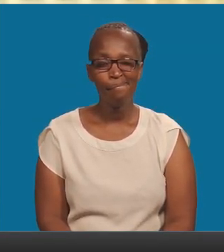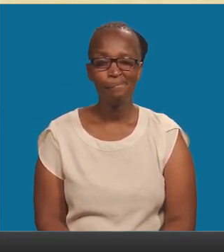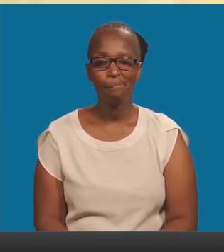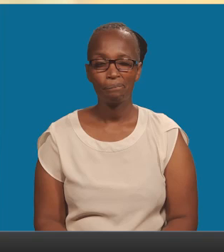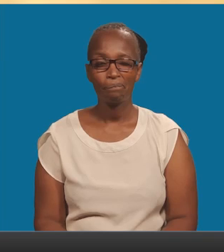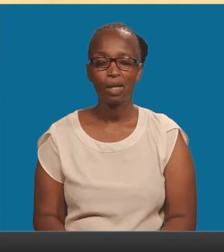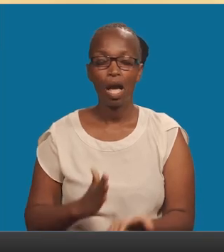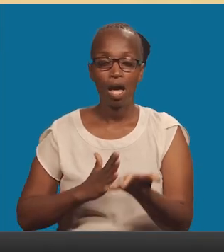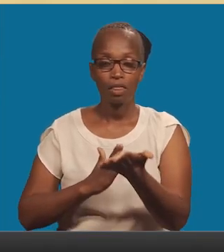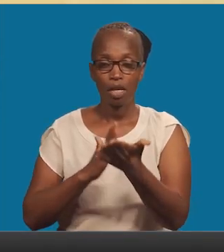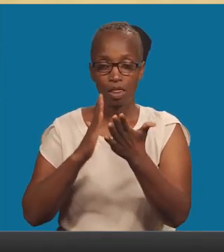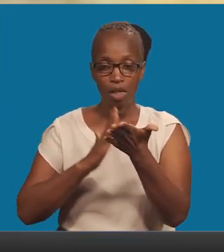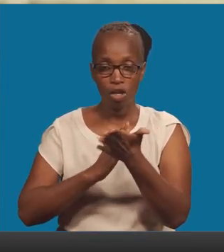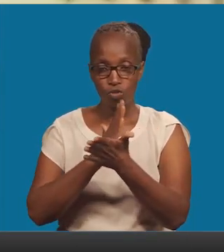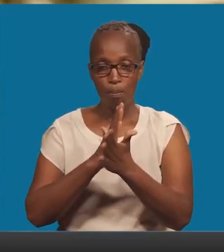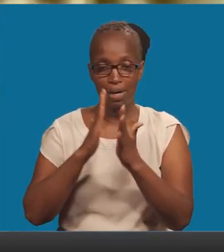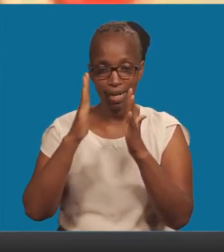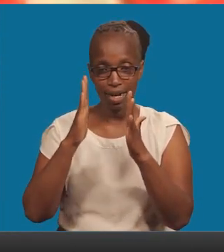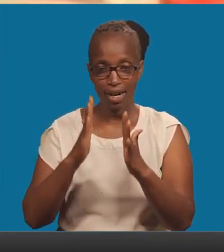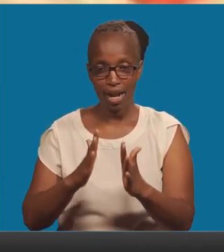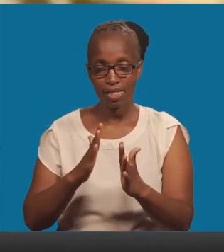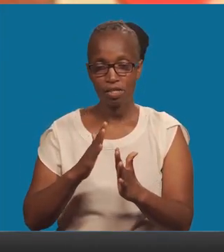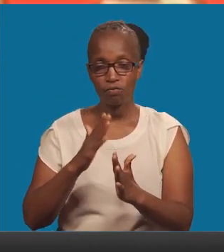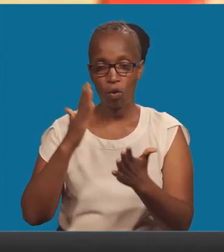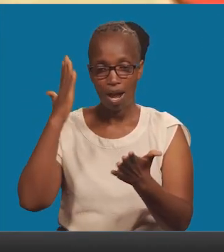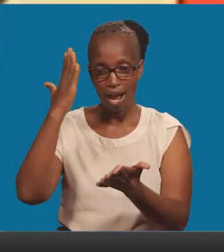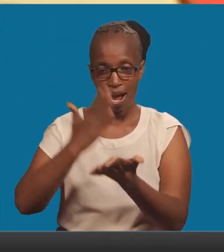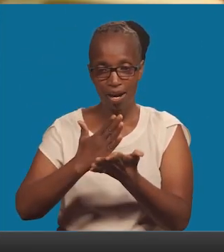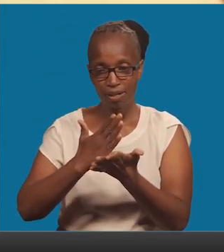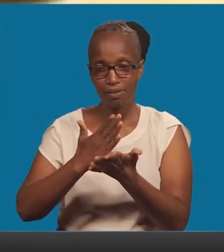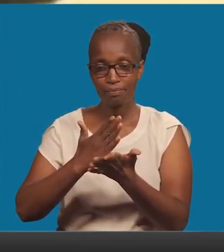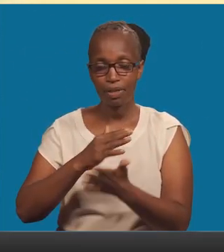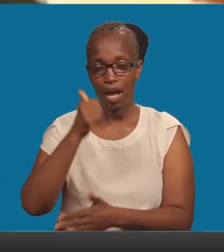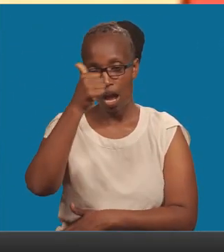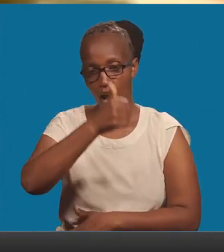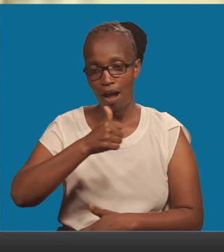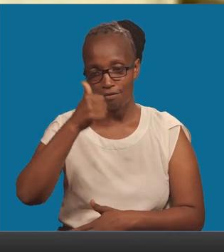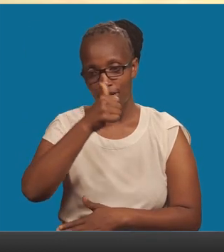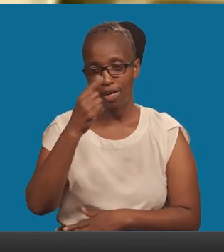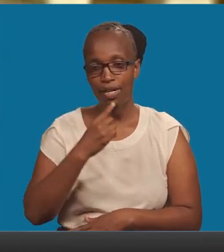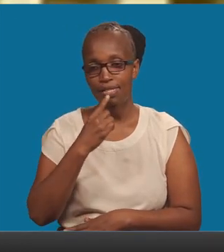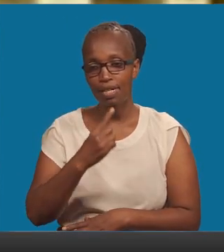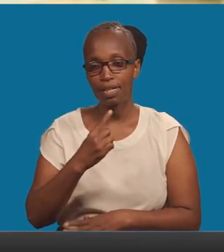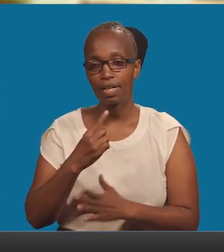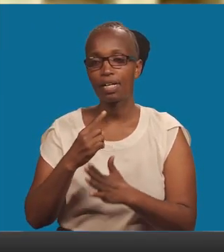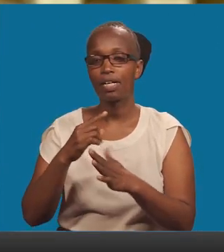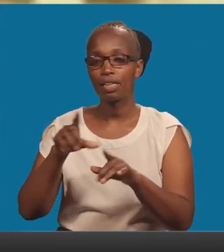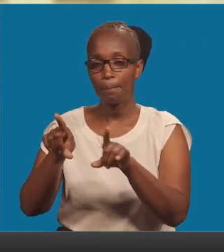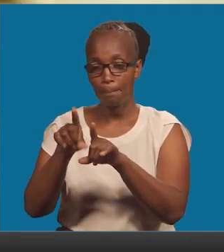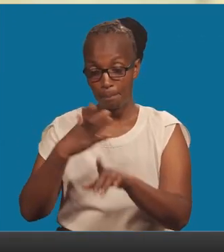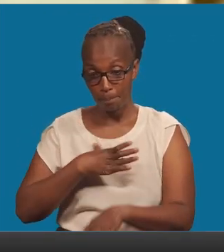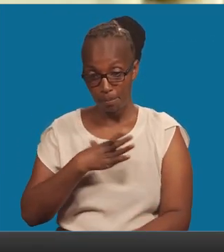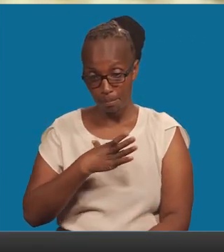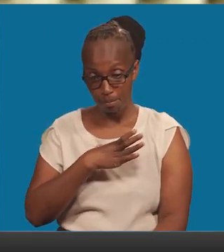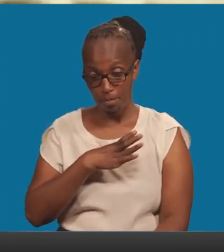Shirika la kutetea haki za binadamu la Haki Afrika limekaribisha hatua hiyo na kutumaini kwamba wahanga wa ukatili katika eneo